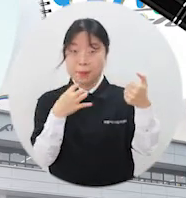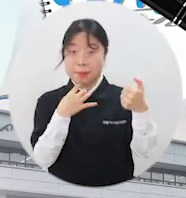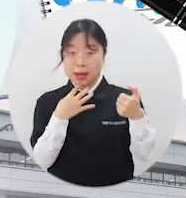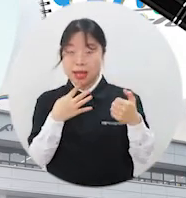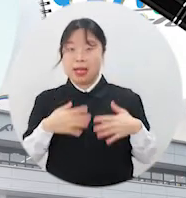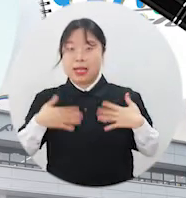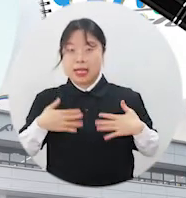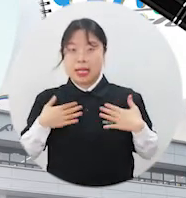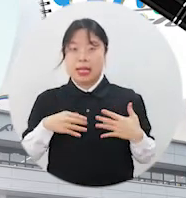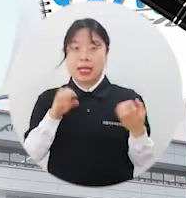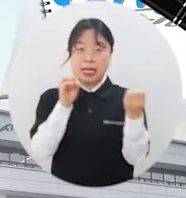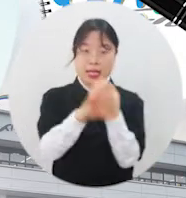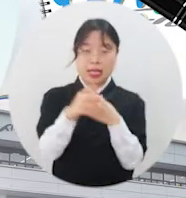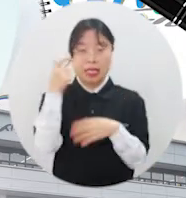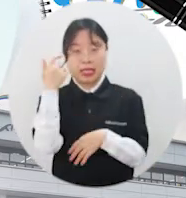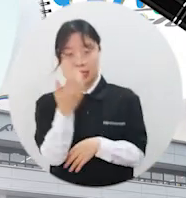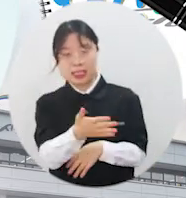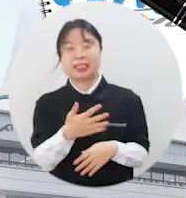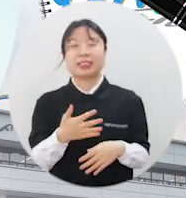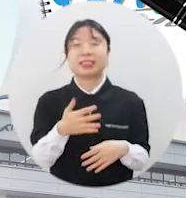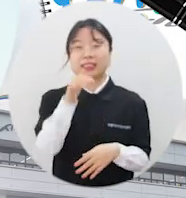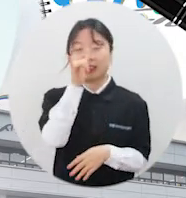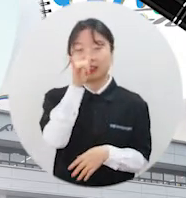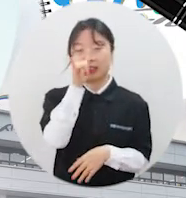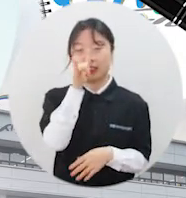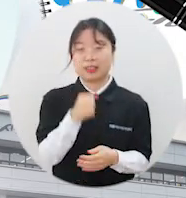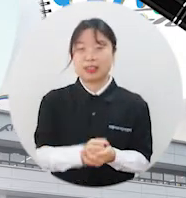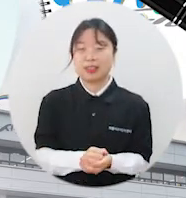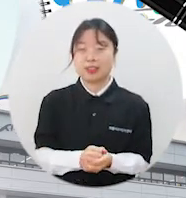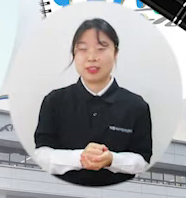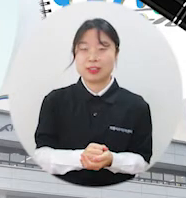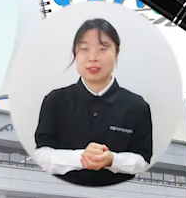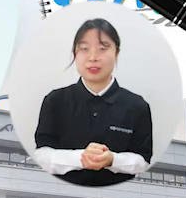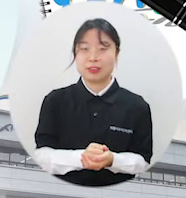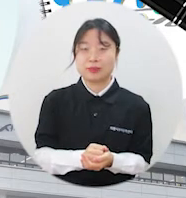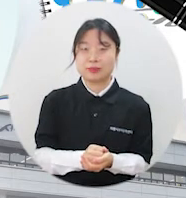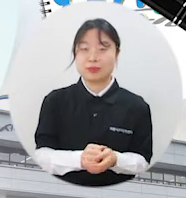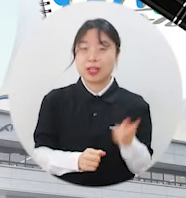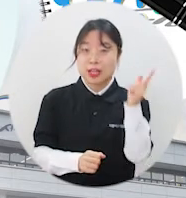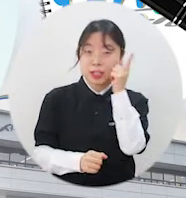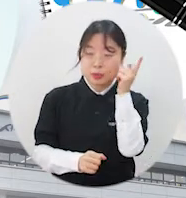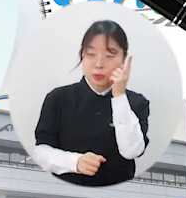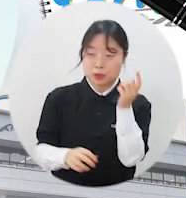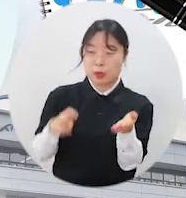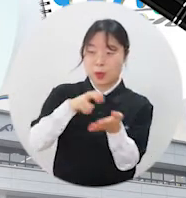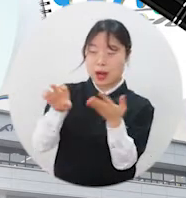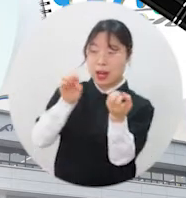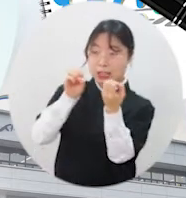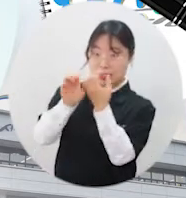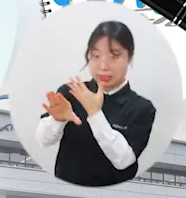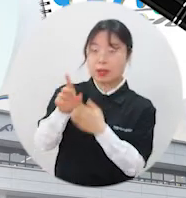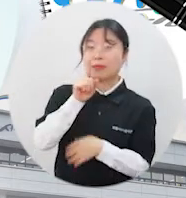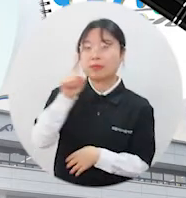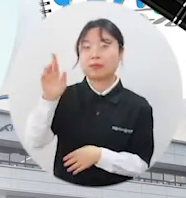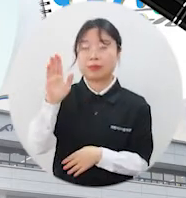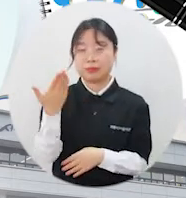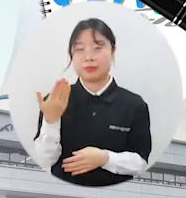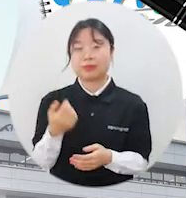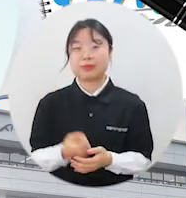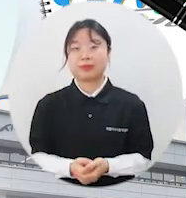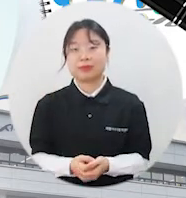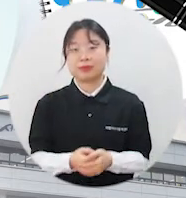유튜브로 아동권리 관련 퀴즈쇼를 시청하며 스마트폰으로 정답을 제출하시면 됩니다. 접수는